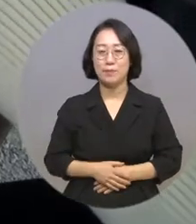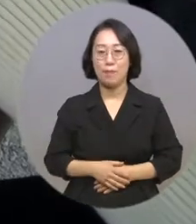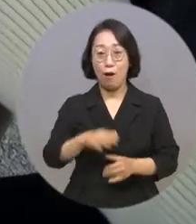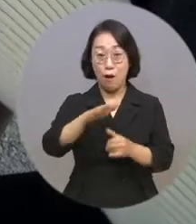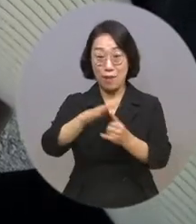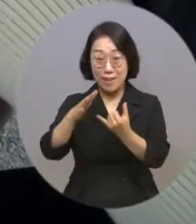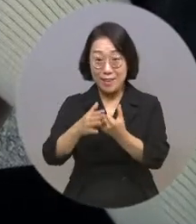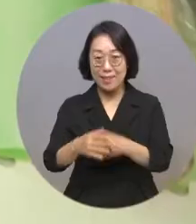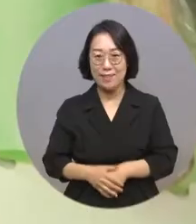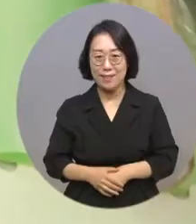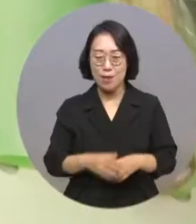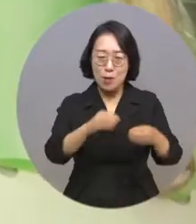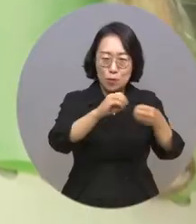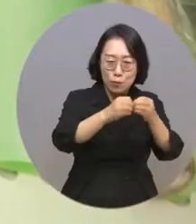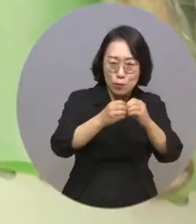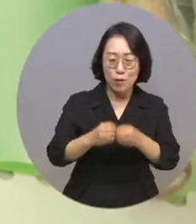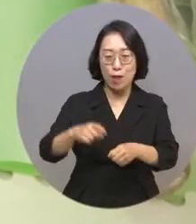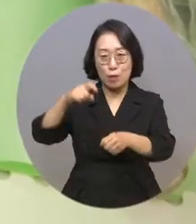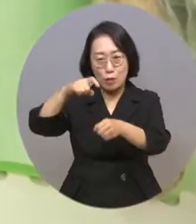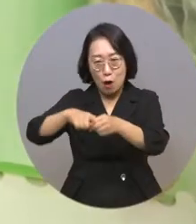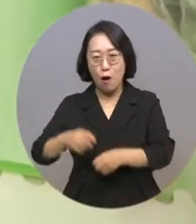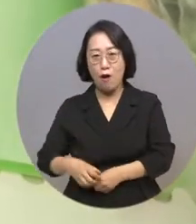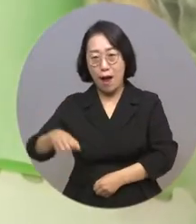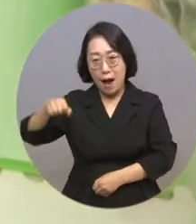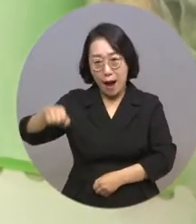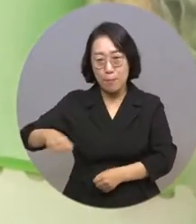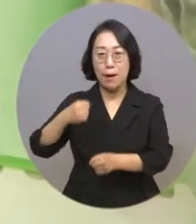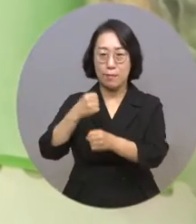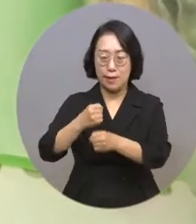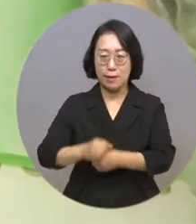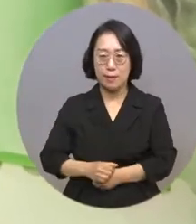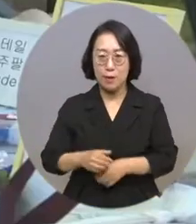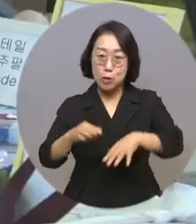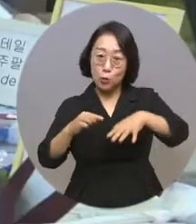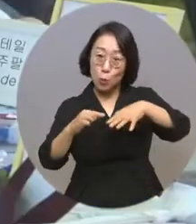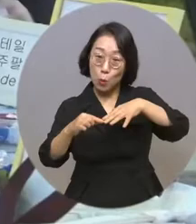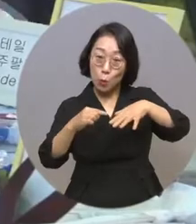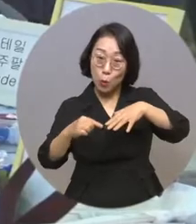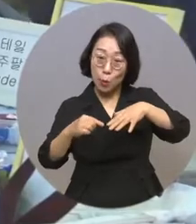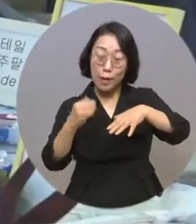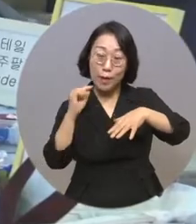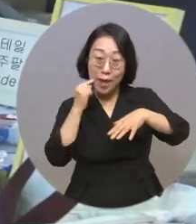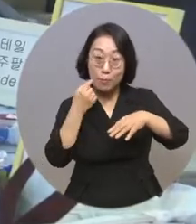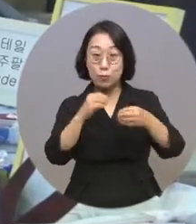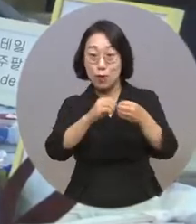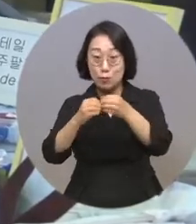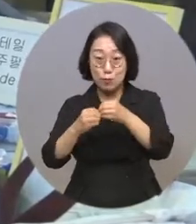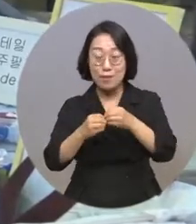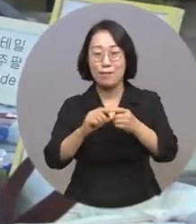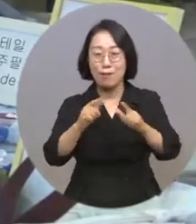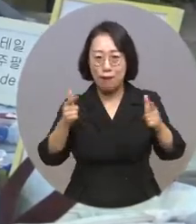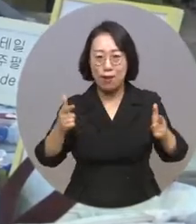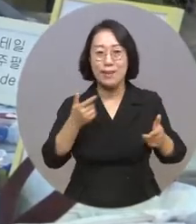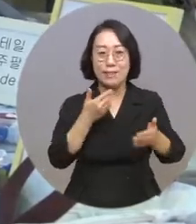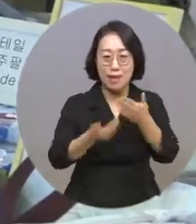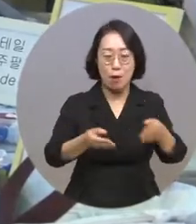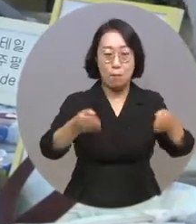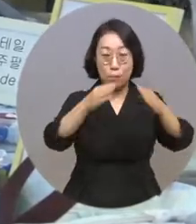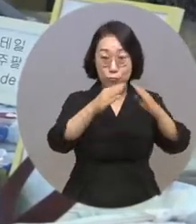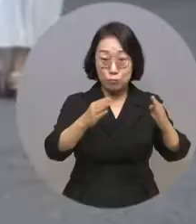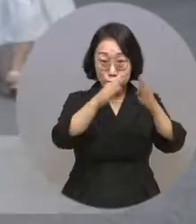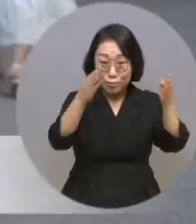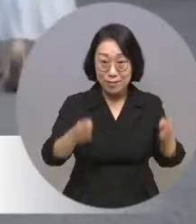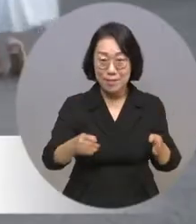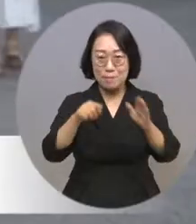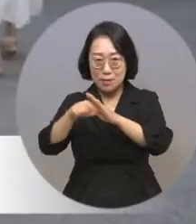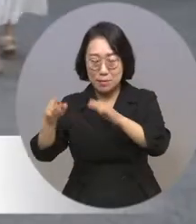어린이들은 비즈공예, 떡 만들기, 가방 만들기, 네일아트 등 축제 현장에 마련된 다양한 체험 부스를 오가느라